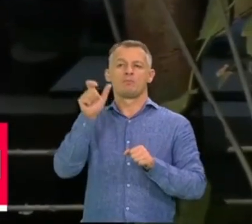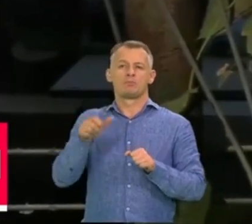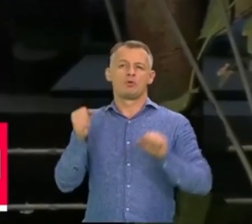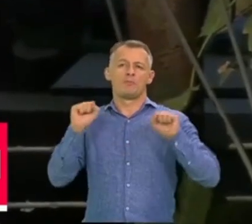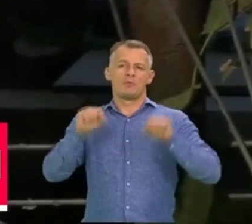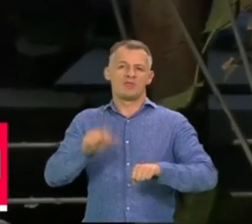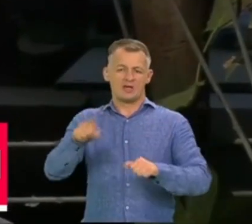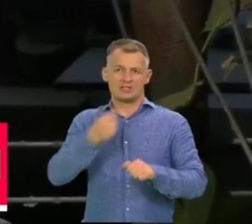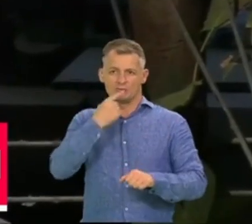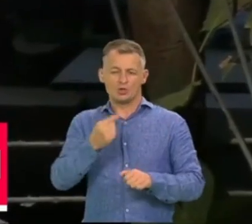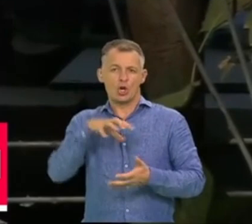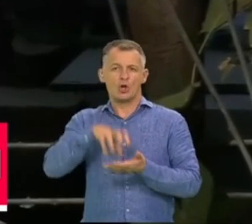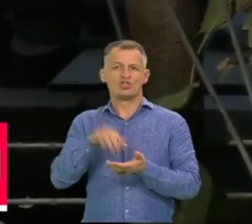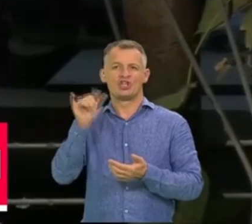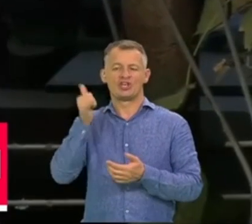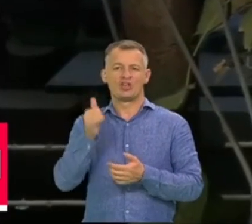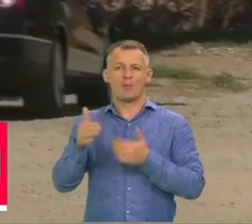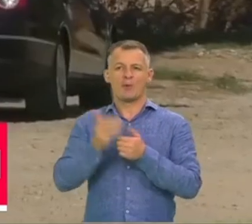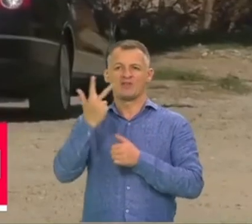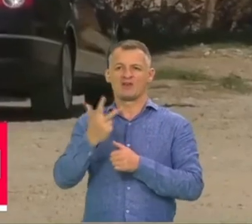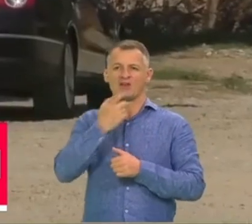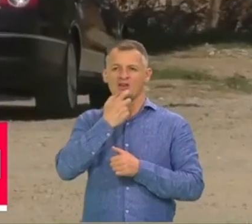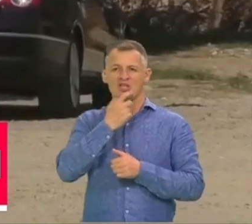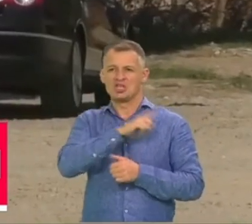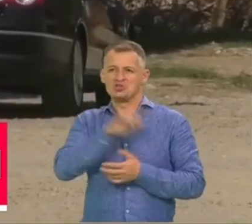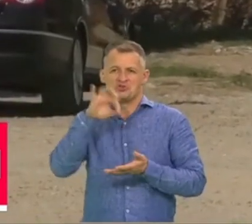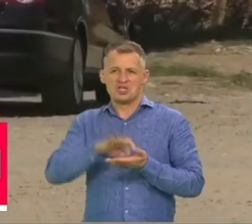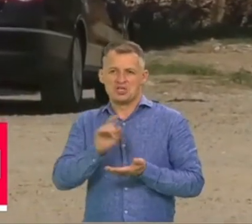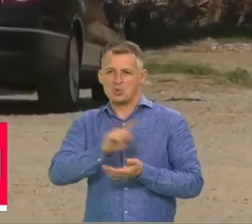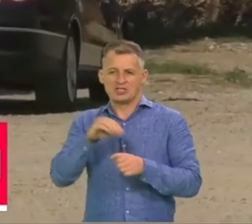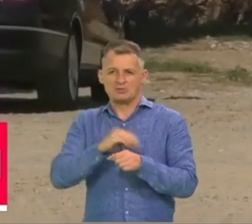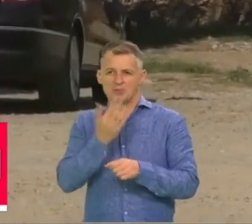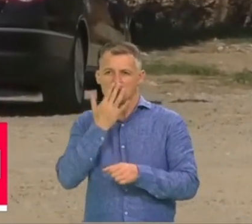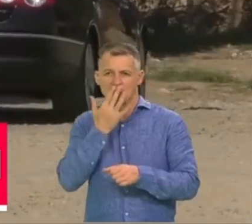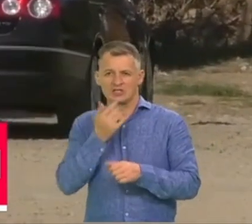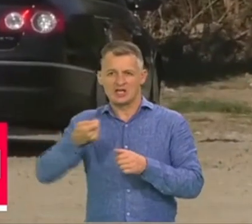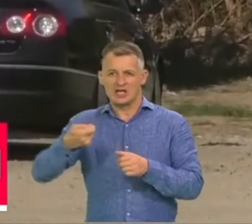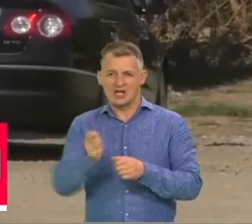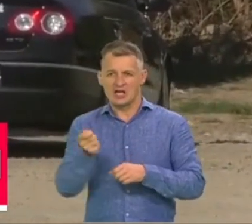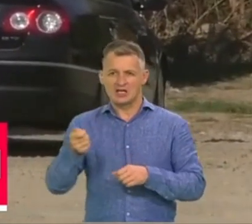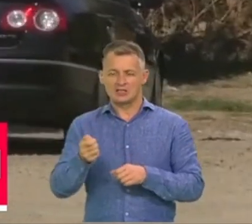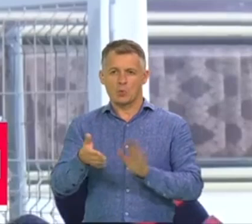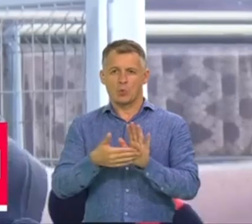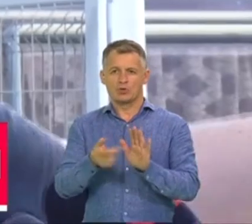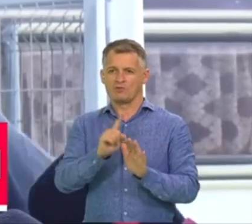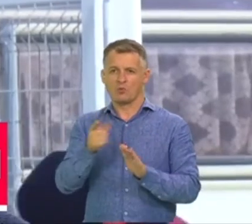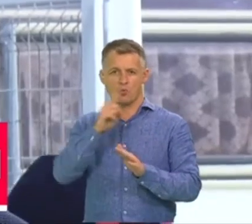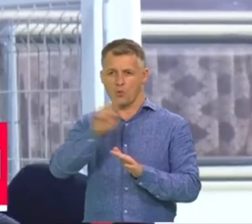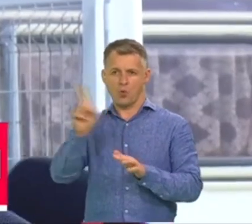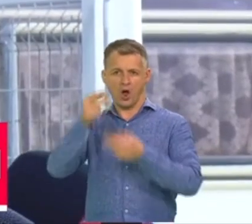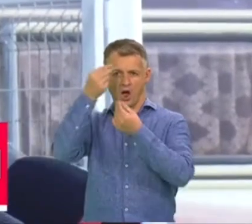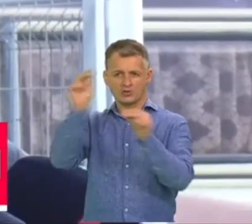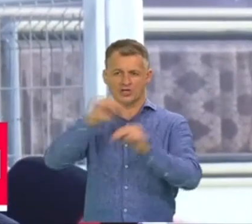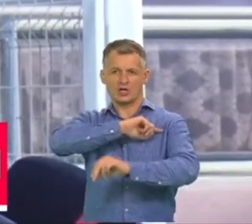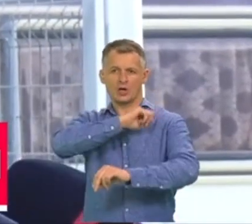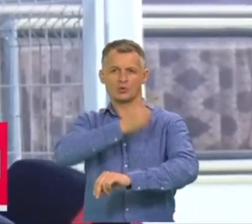că proprietarul lor locuiește în Iași de aproape 3 ani. Niciodată nu ar fi simțit miros de gaz, motiv pentru care nu a anunțat autorizația. Aici este